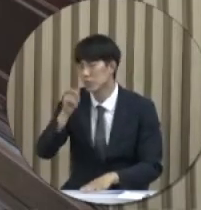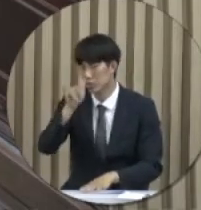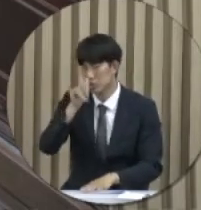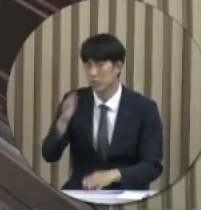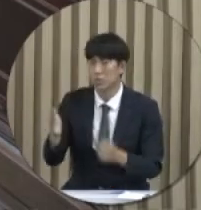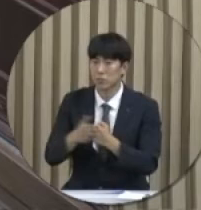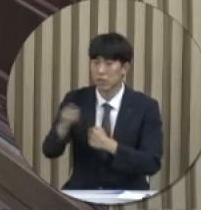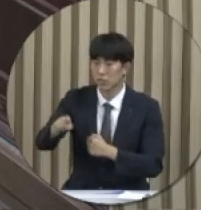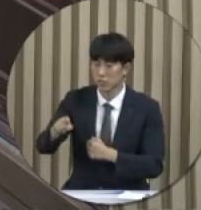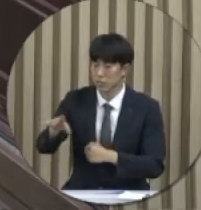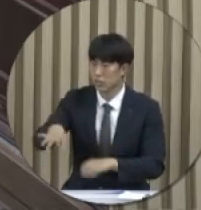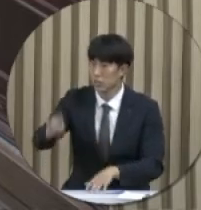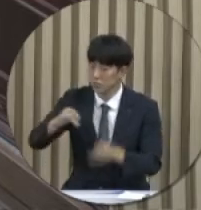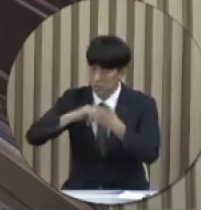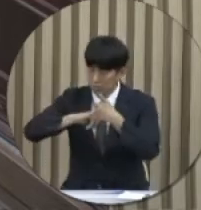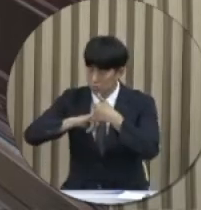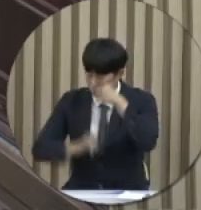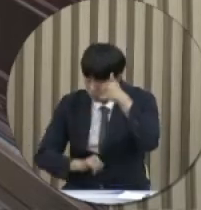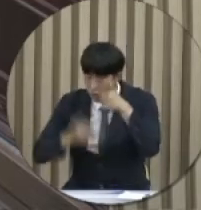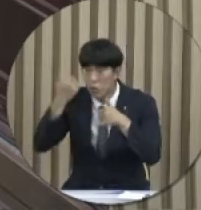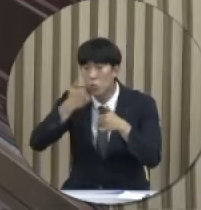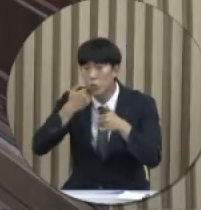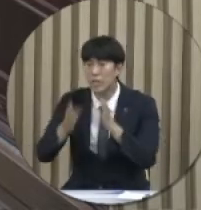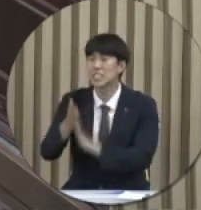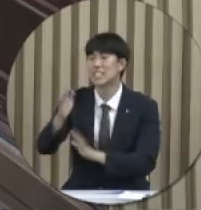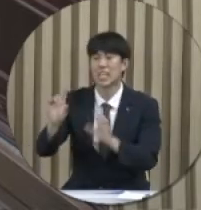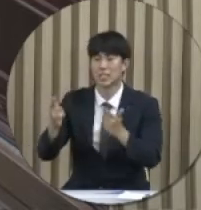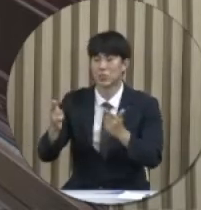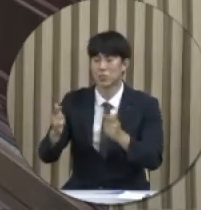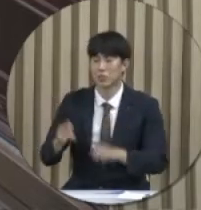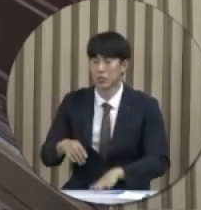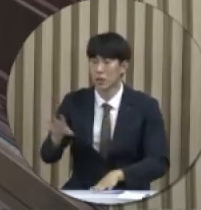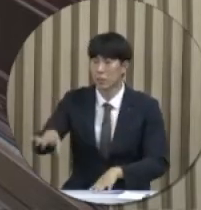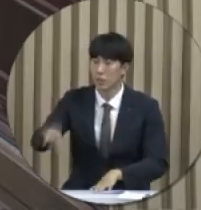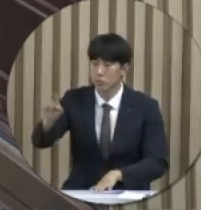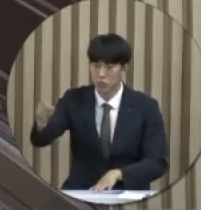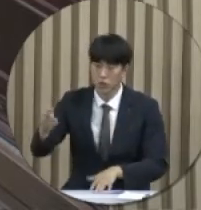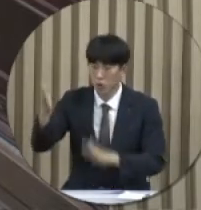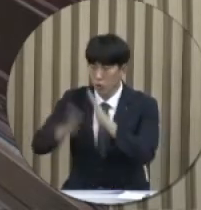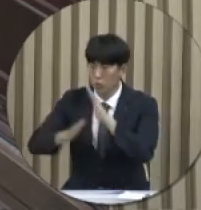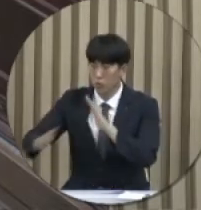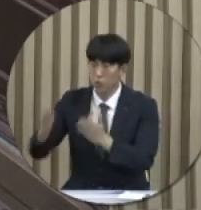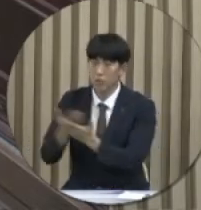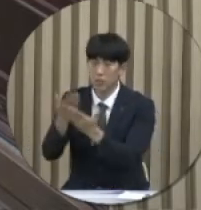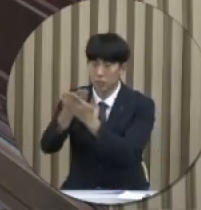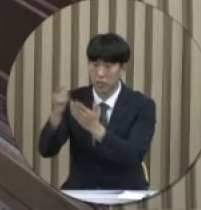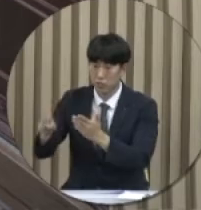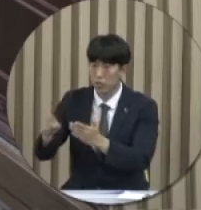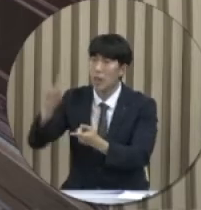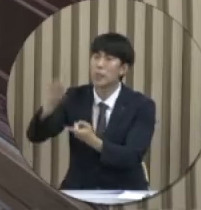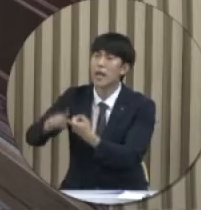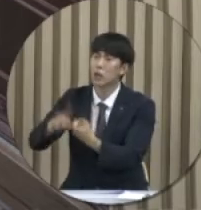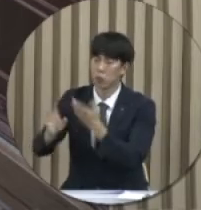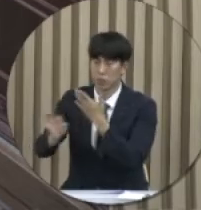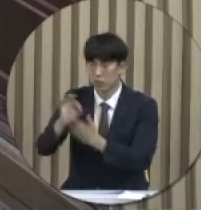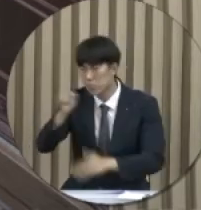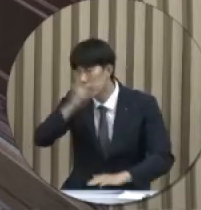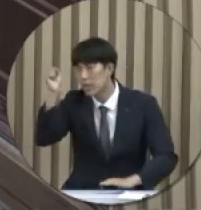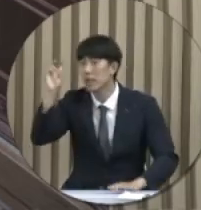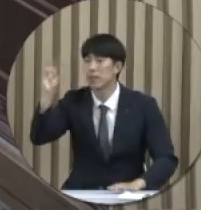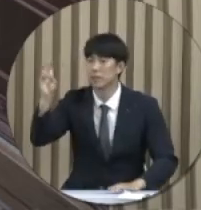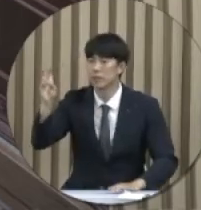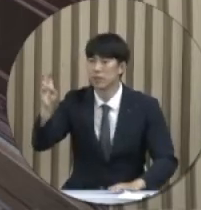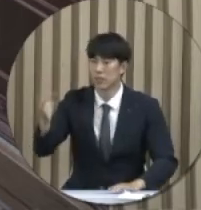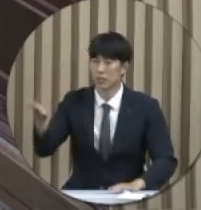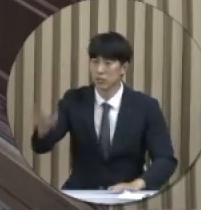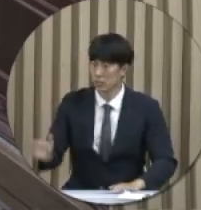약속을 처음 어긴 건 시가 아니고, 그분들이 예를 들어서 먼저 공공개발하려던 안을 그대로 가졌으면 됐을 겁니다.